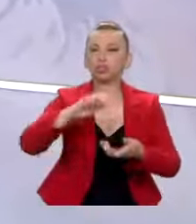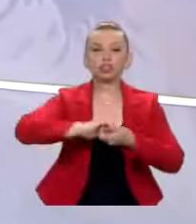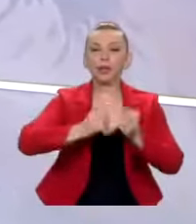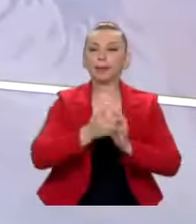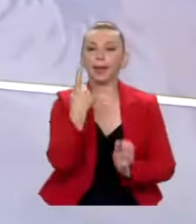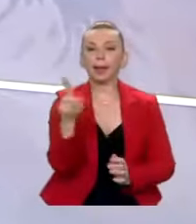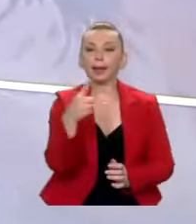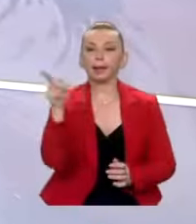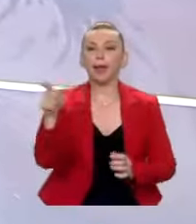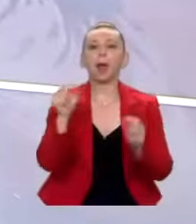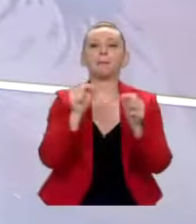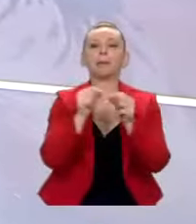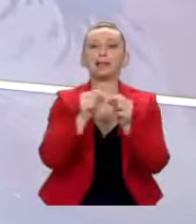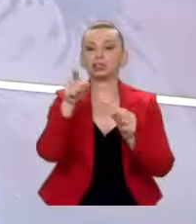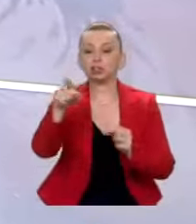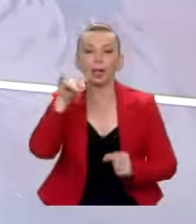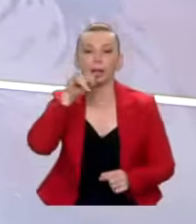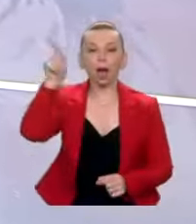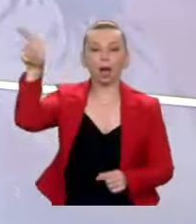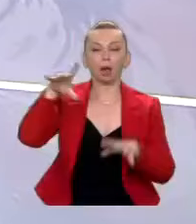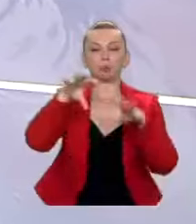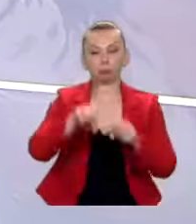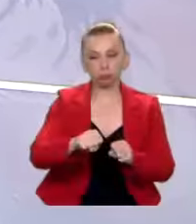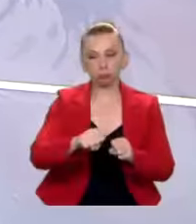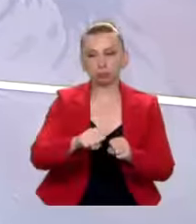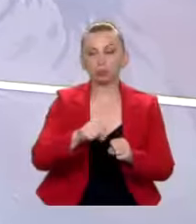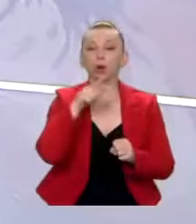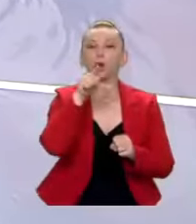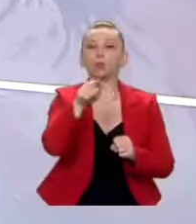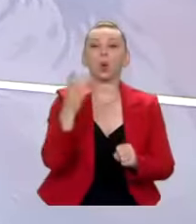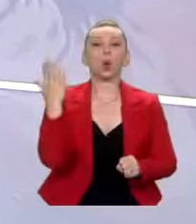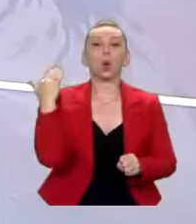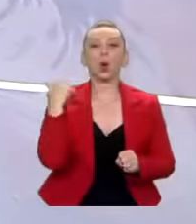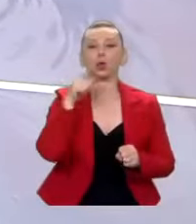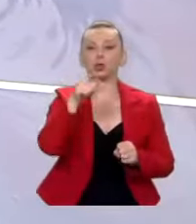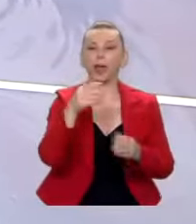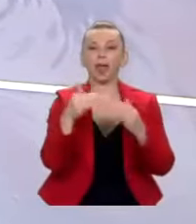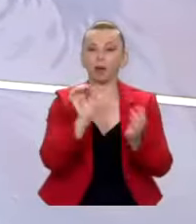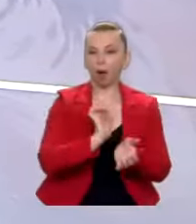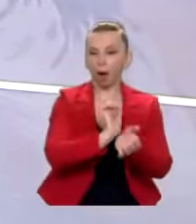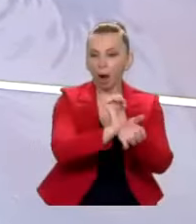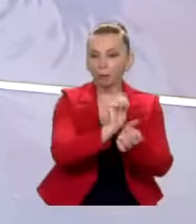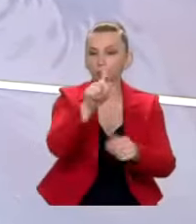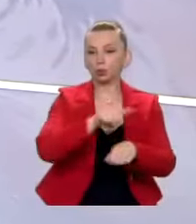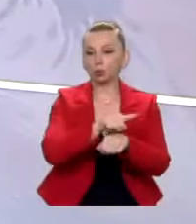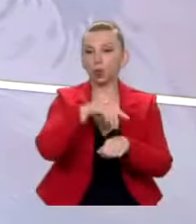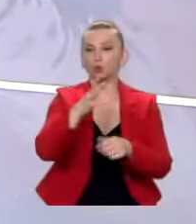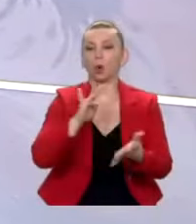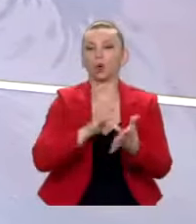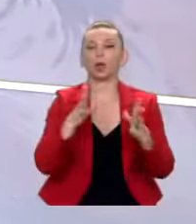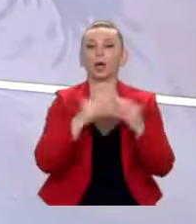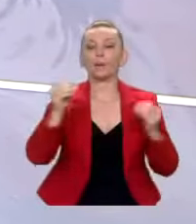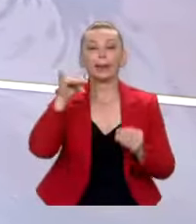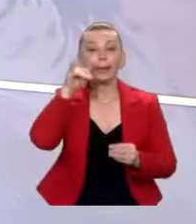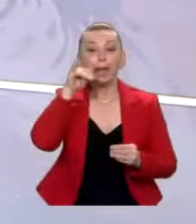Çete'nin lideri Barış Boyun İtalya'da yakalandı. Barış Boyun daha önce ev hapsine alınmış ancak bir süre sonra ortadan kaybolmuştu.